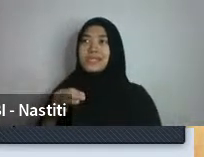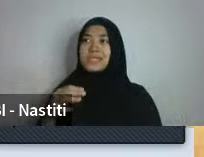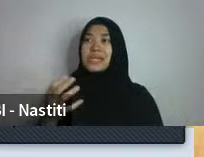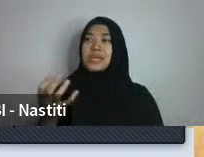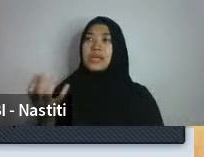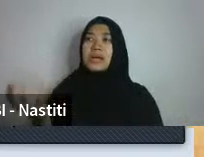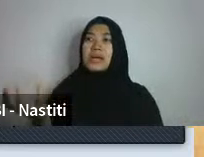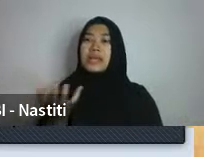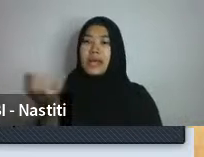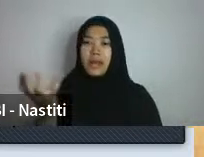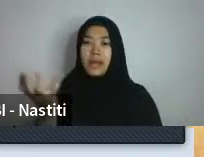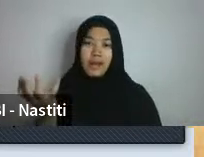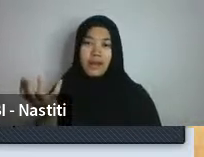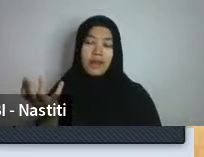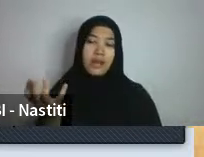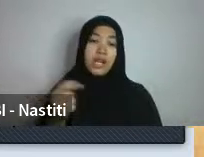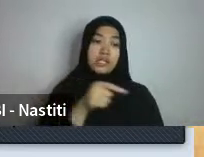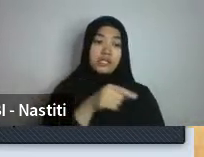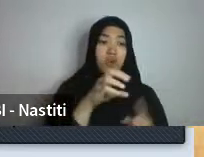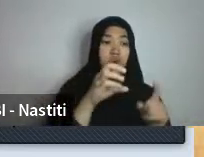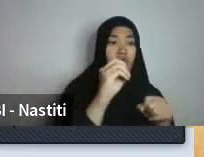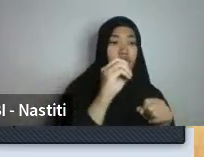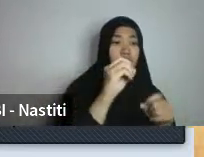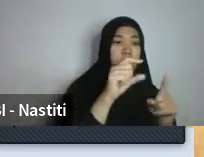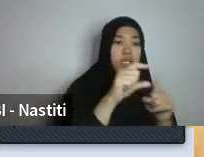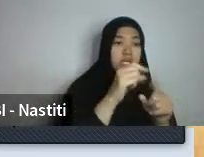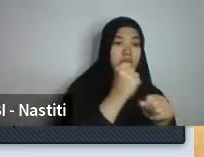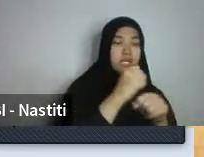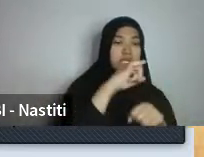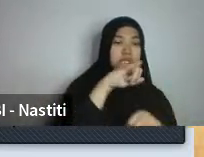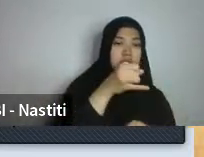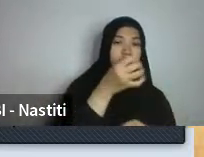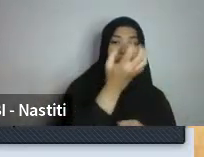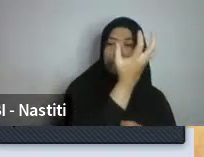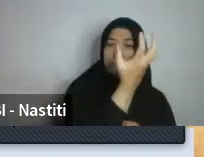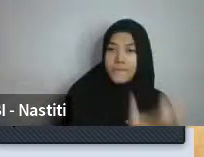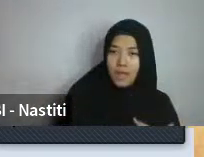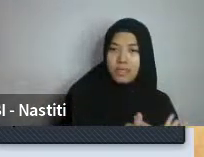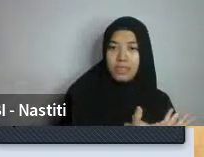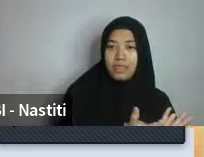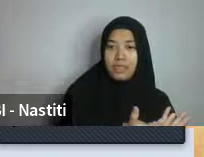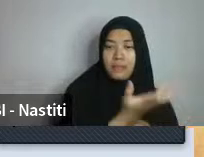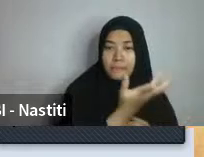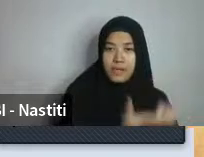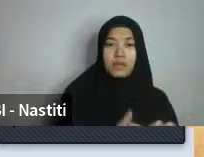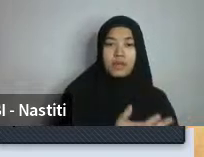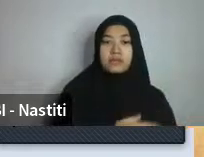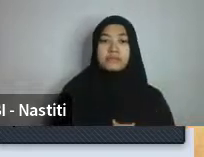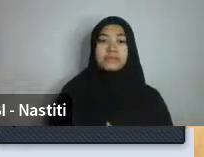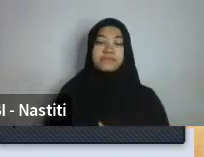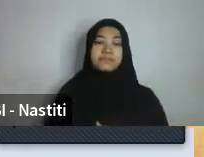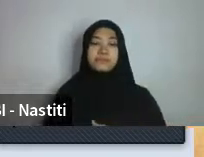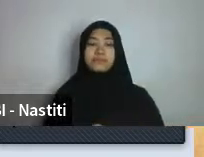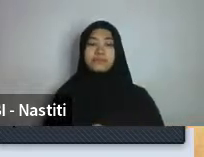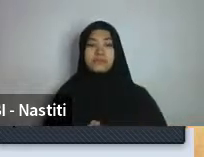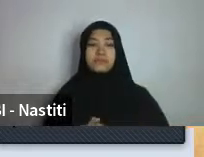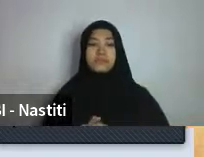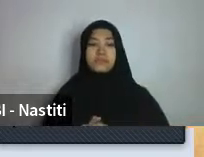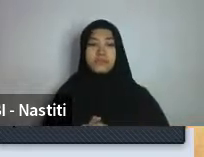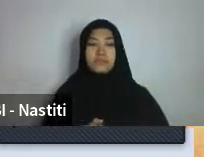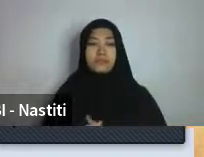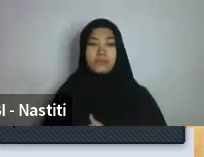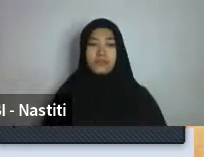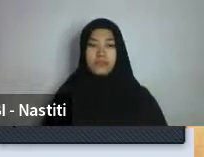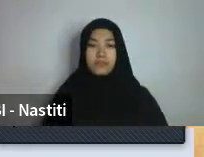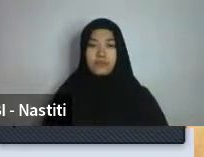tepat tentang kesehatan jiwanya ya. Pelayanan juga mudah dijangkau sesuai dengan standar,